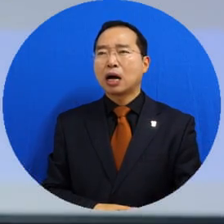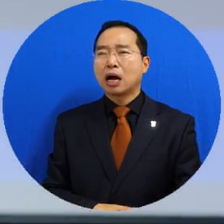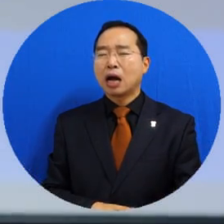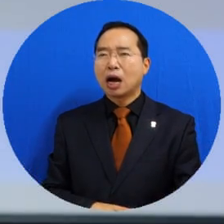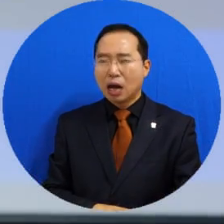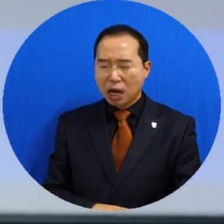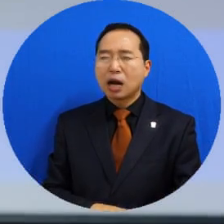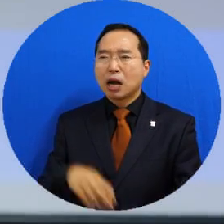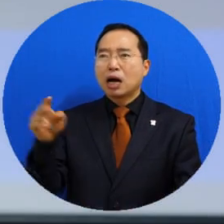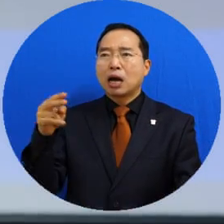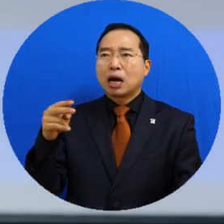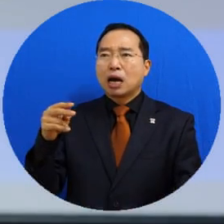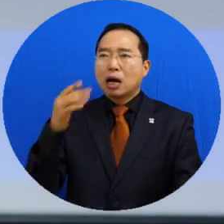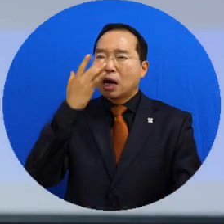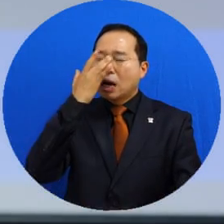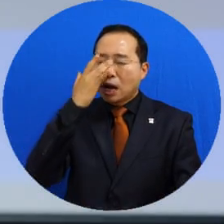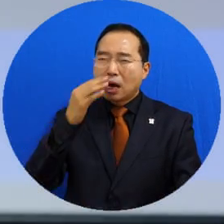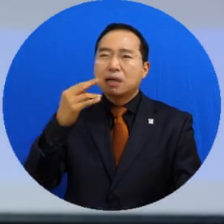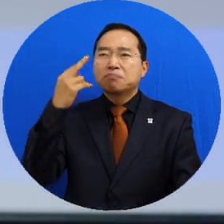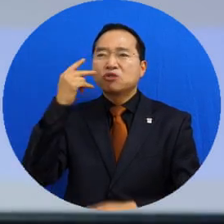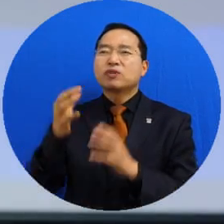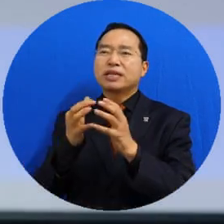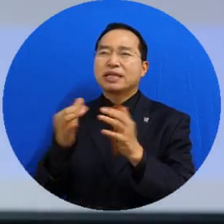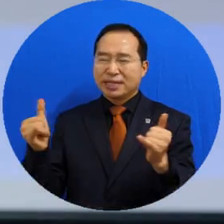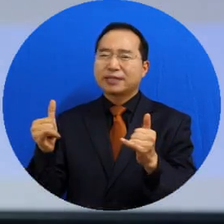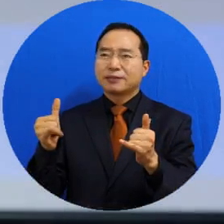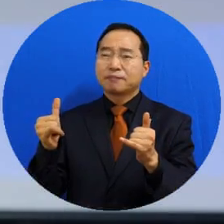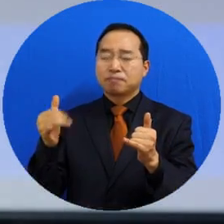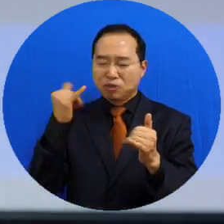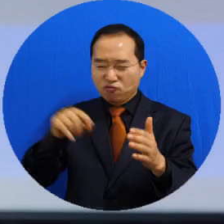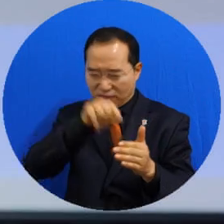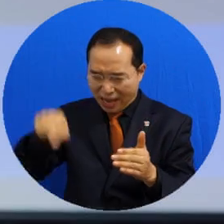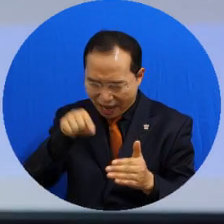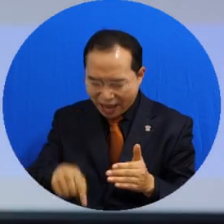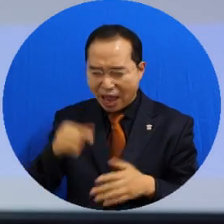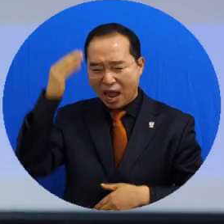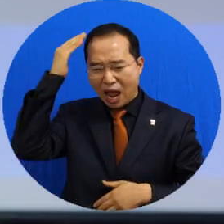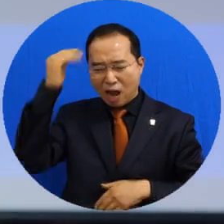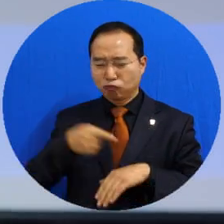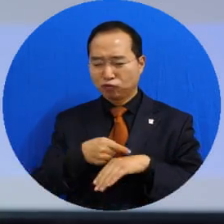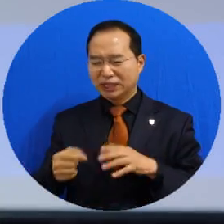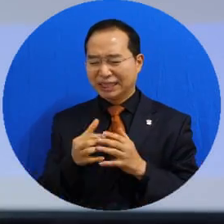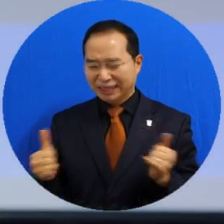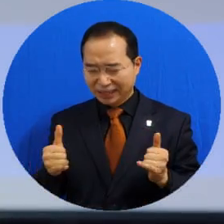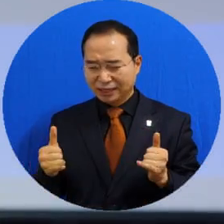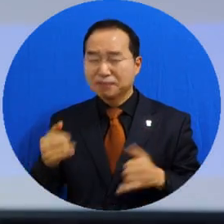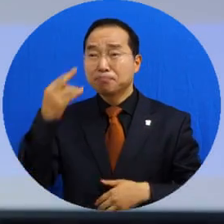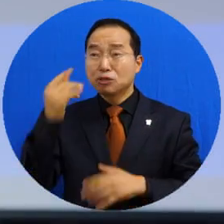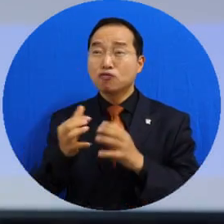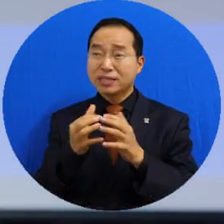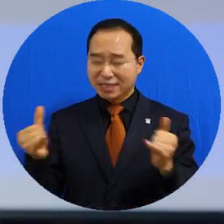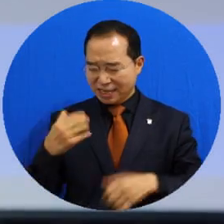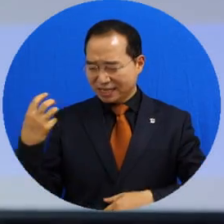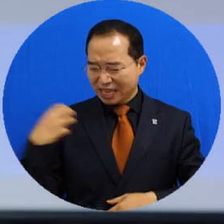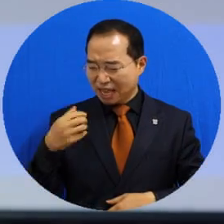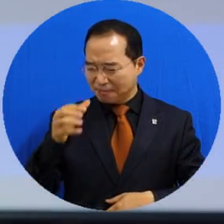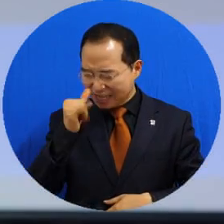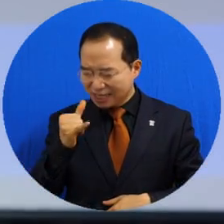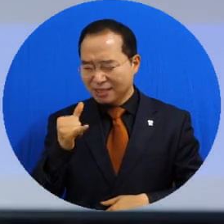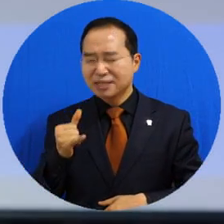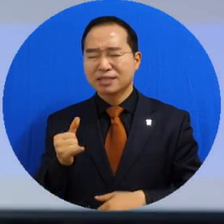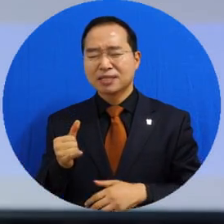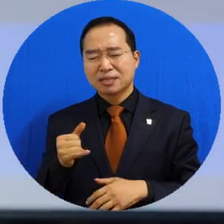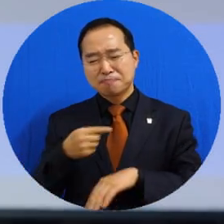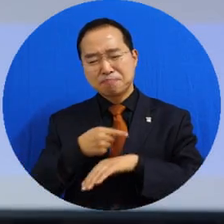되어야겠다. Korean American이 되어야겠다. 그 말인즉 미국 내 책임 있는 소수 민족이 되어야겠다.